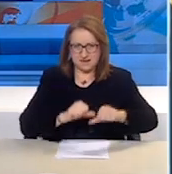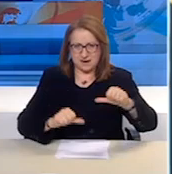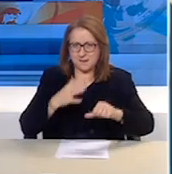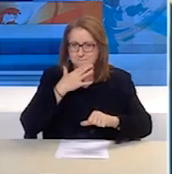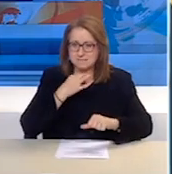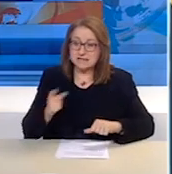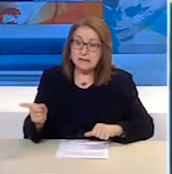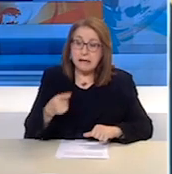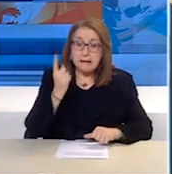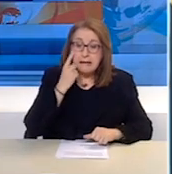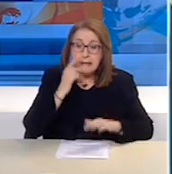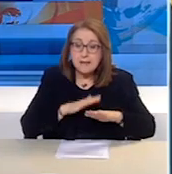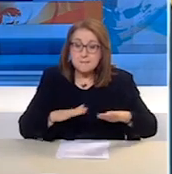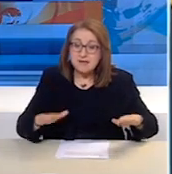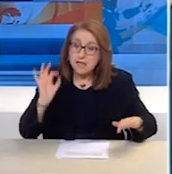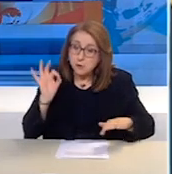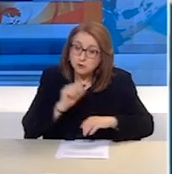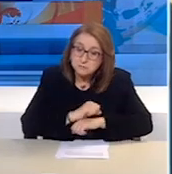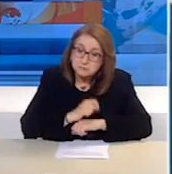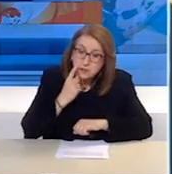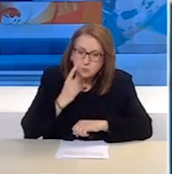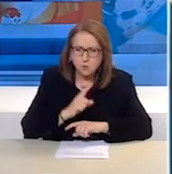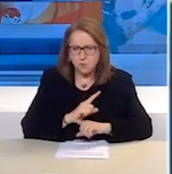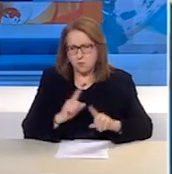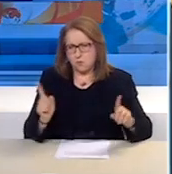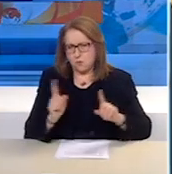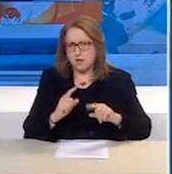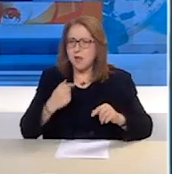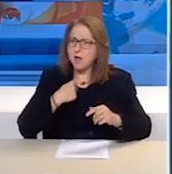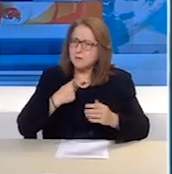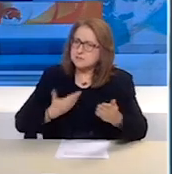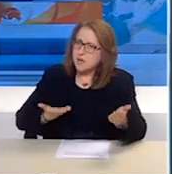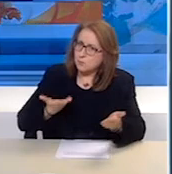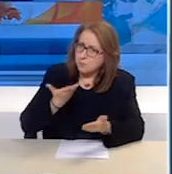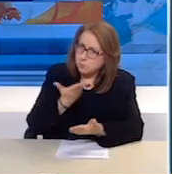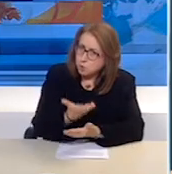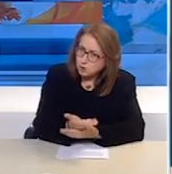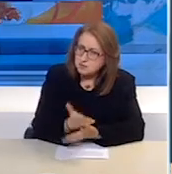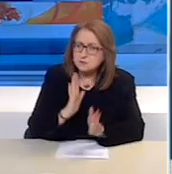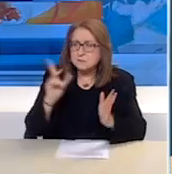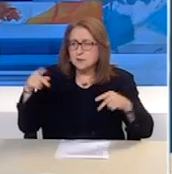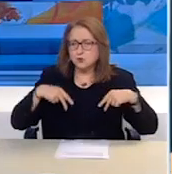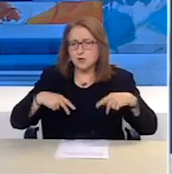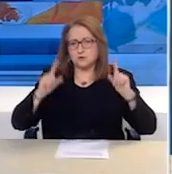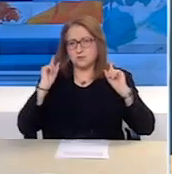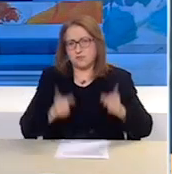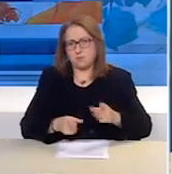επιστημονική πρόταση. Εμείς εισηγούμαστε, η πολιτεία θα αποφασίσει. Ο κύριος Σακάς από την ιστοσελίδα